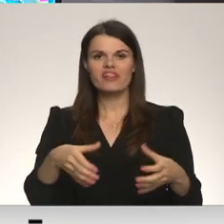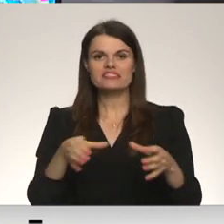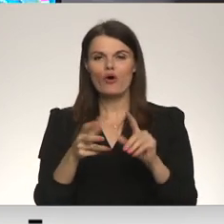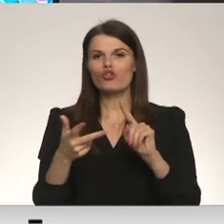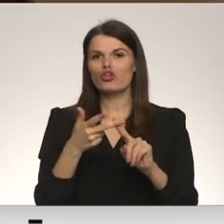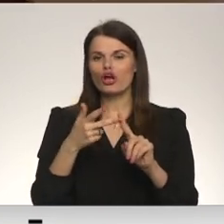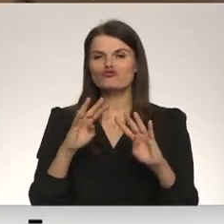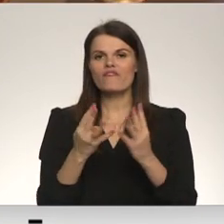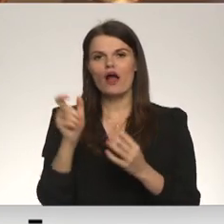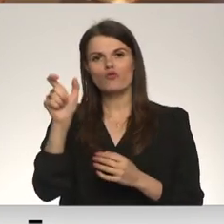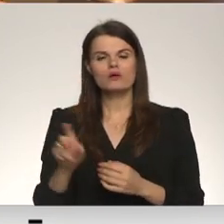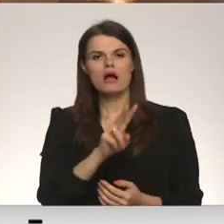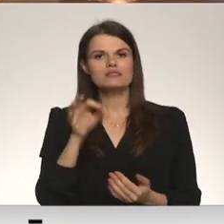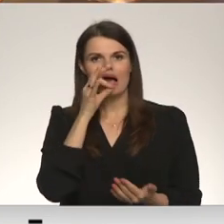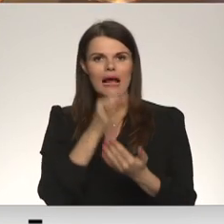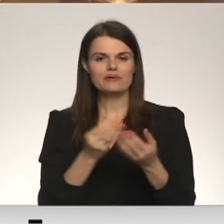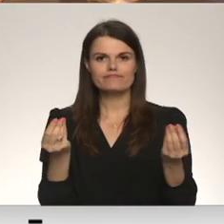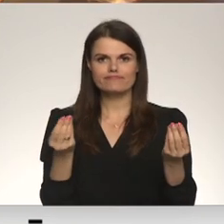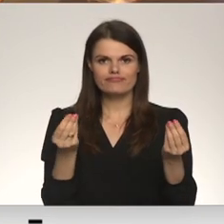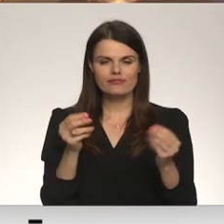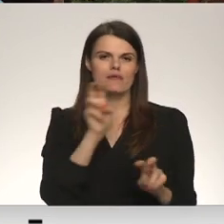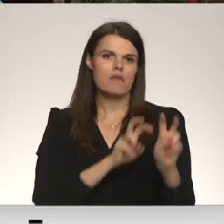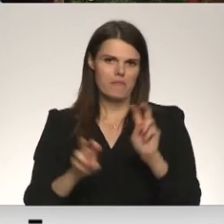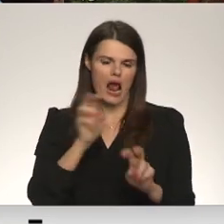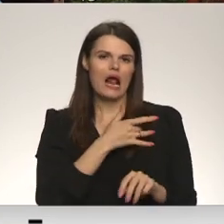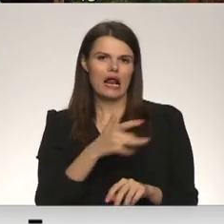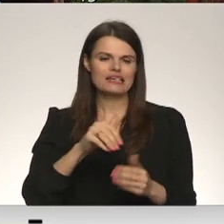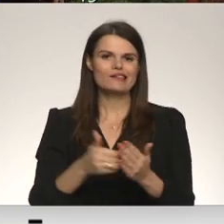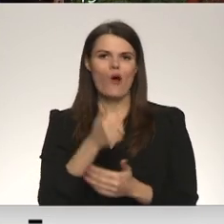un trešo valdes locekli, kas atbildēs par finansēm, visticamāk meklēs jaunā konkursā.